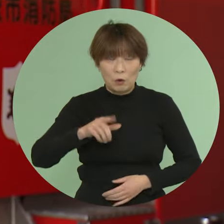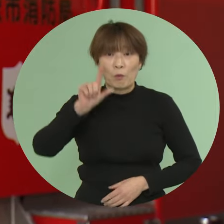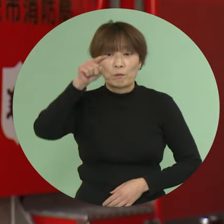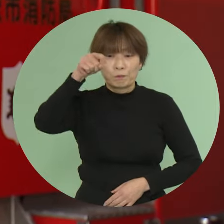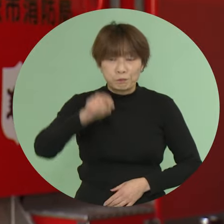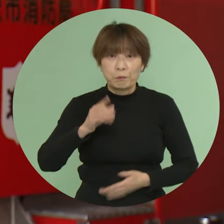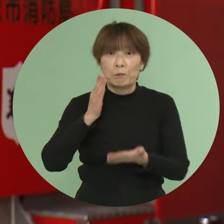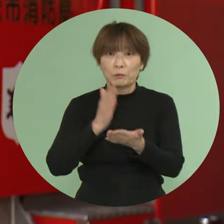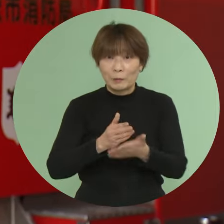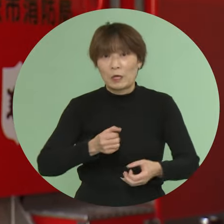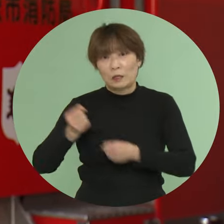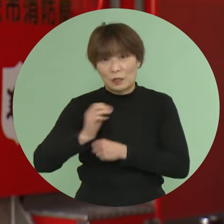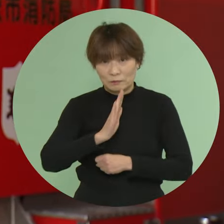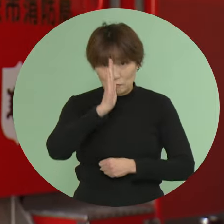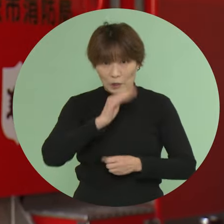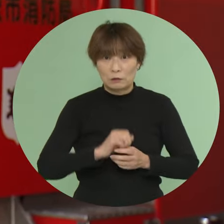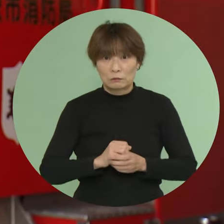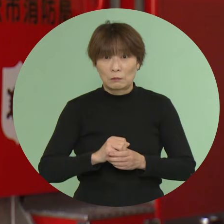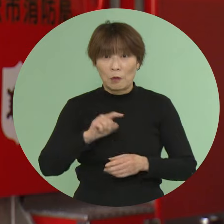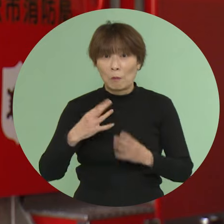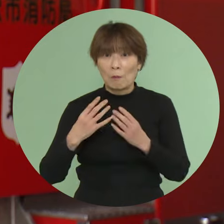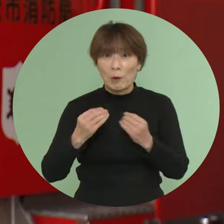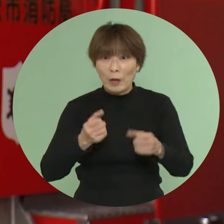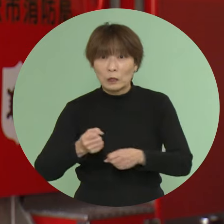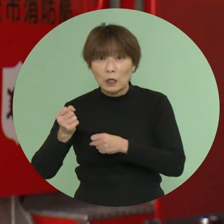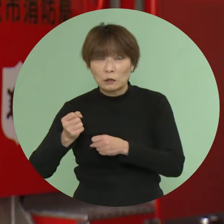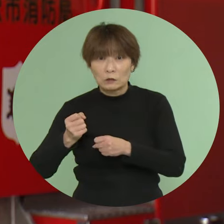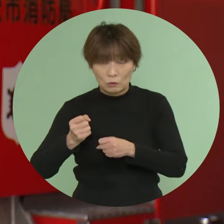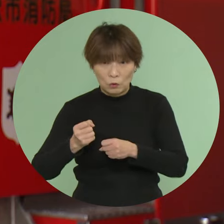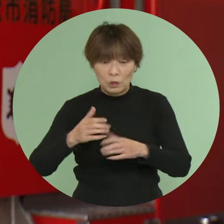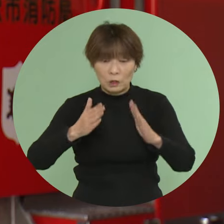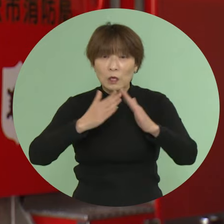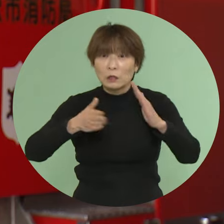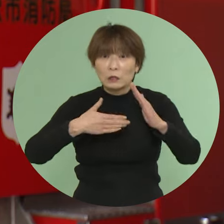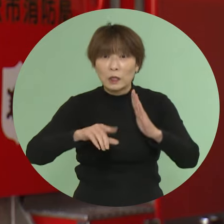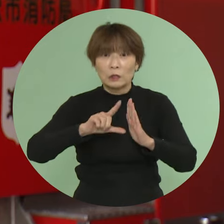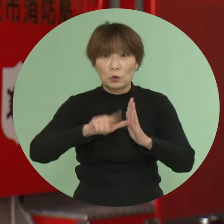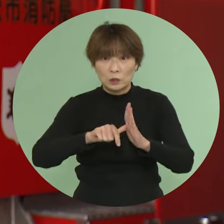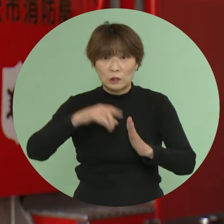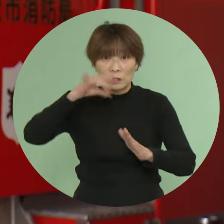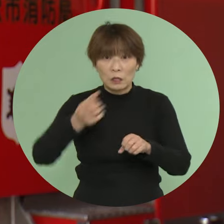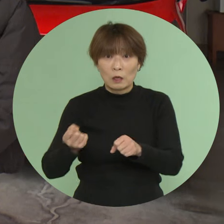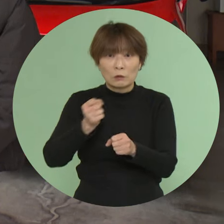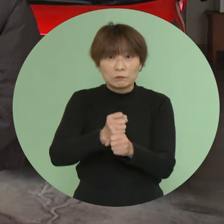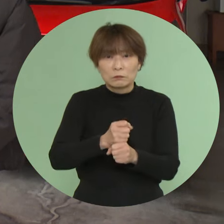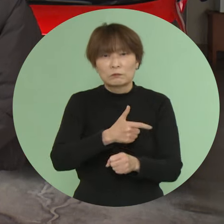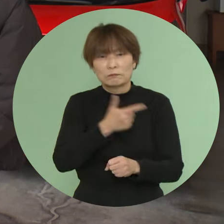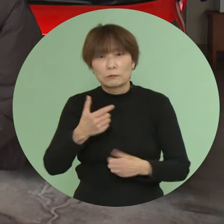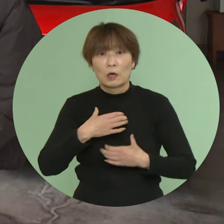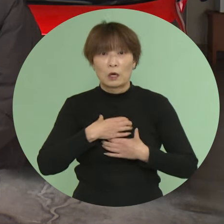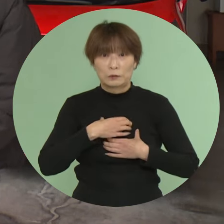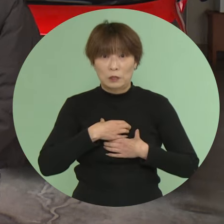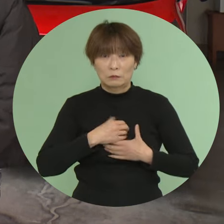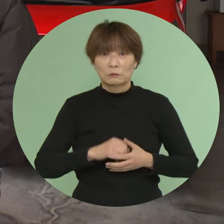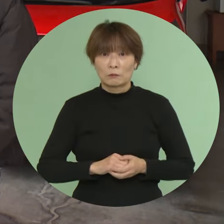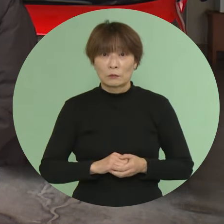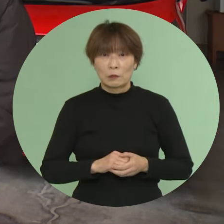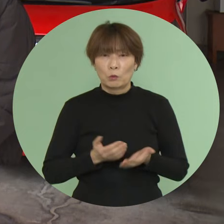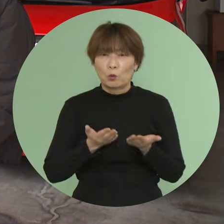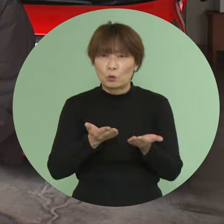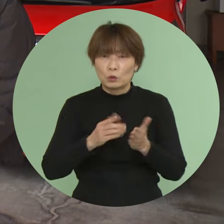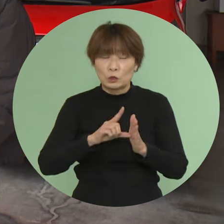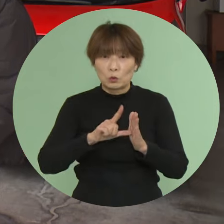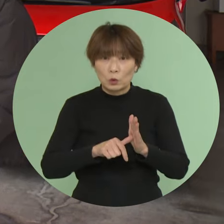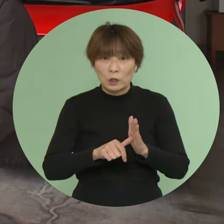ずに避難をしてしまうと、避難している間に電気が復旧した場合大変危険です。 ただ地震の際は避